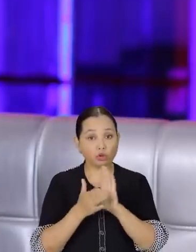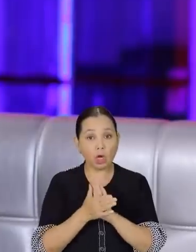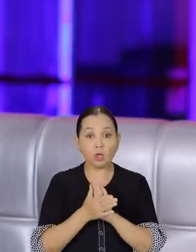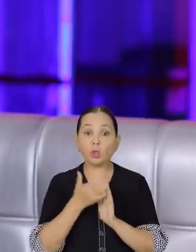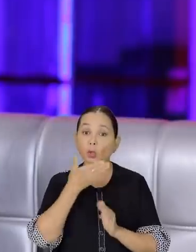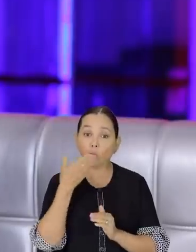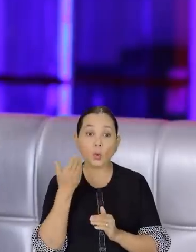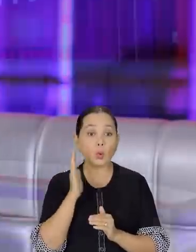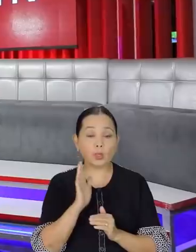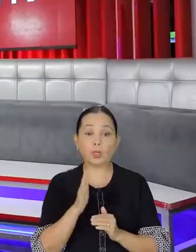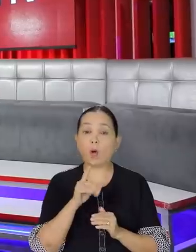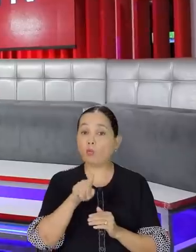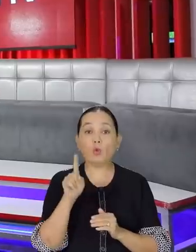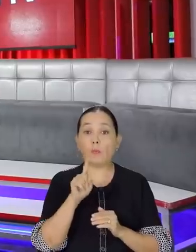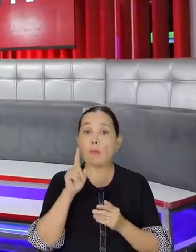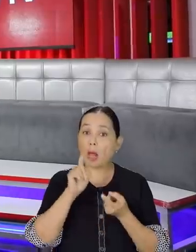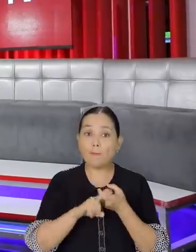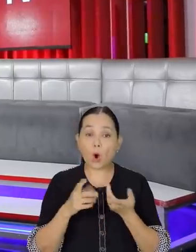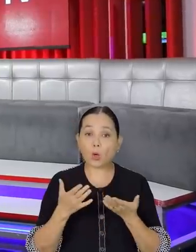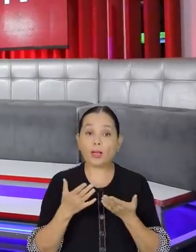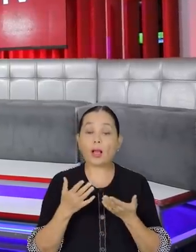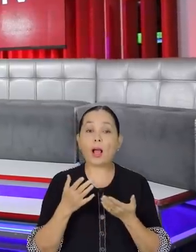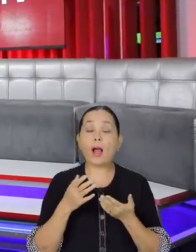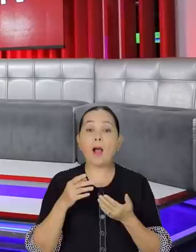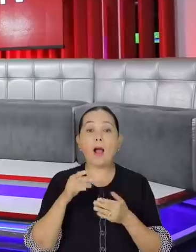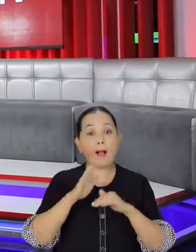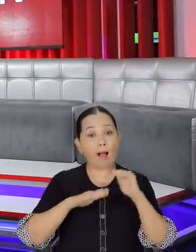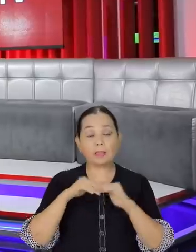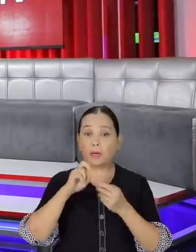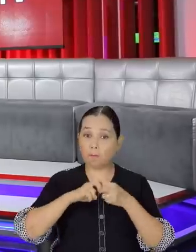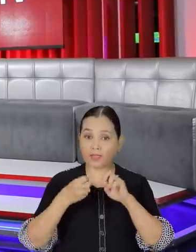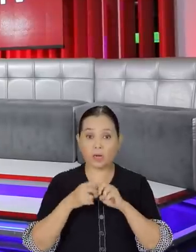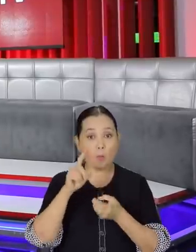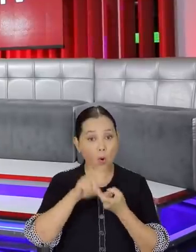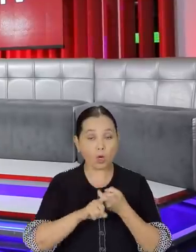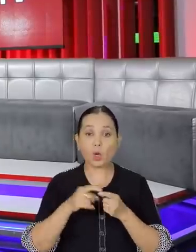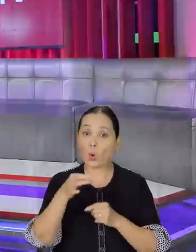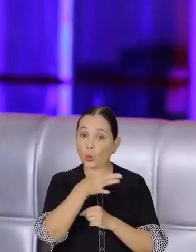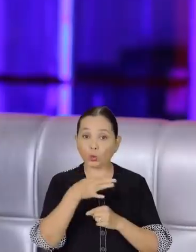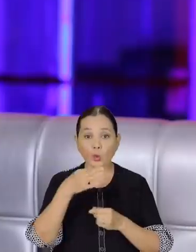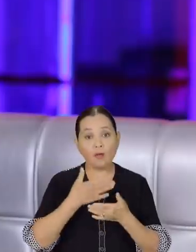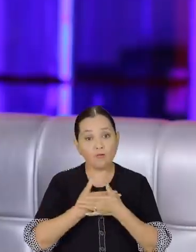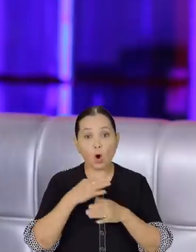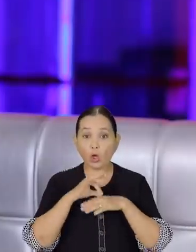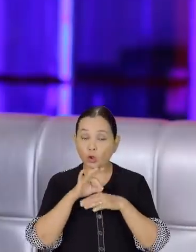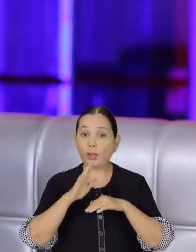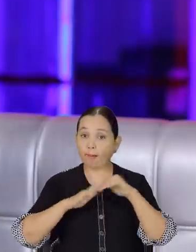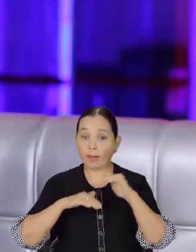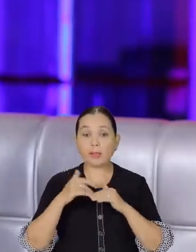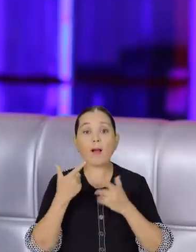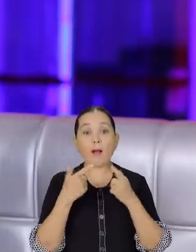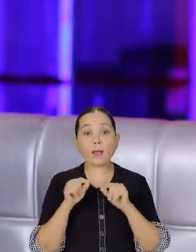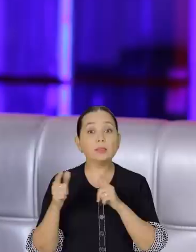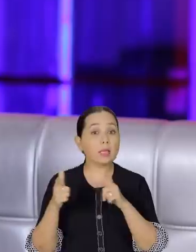sharoitlarning yo'qligi bu nima bilan bog'liq? Bevosita kadrlar masalasi bilan bog'liq. Hududlarda faoliyat olib borayotgan kadrlarni